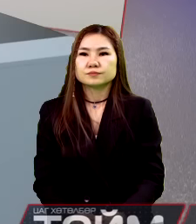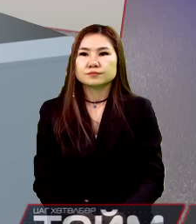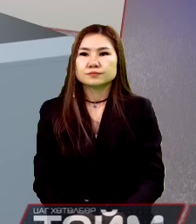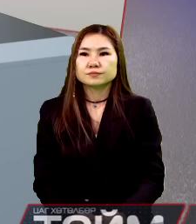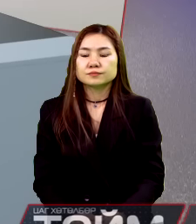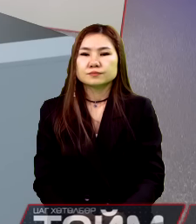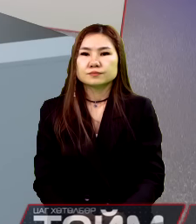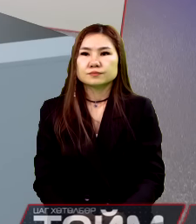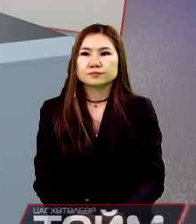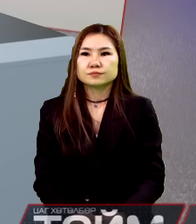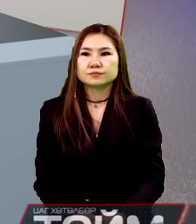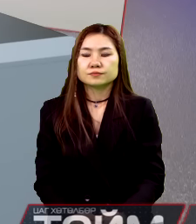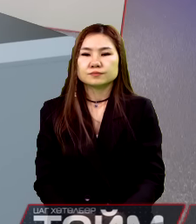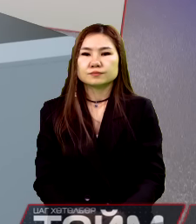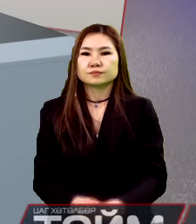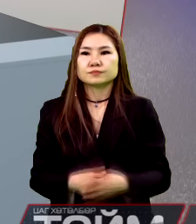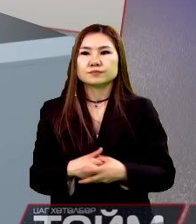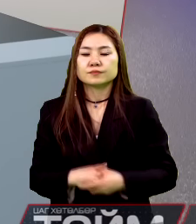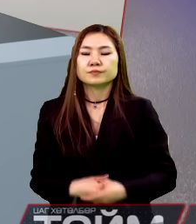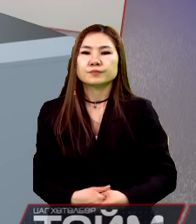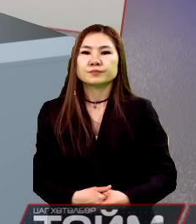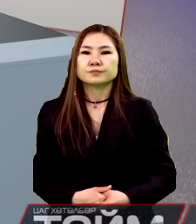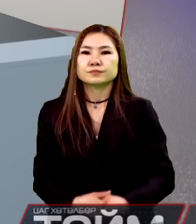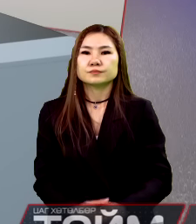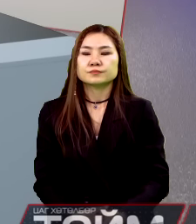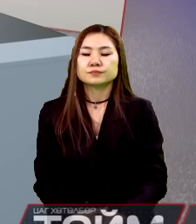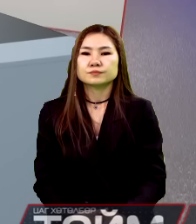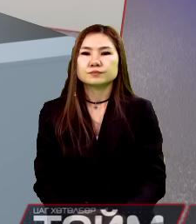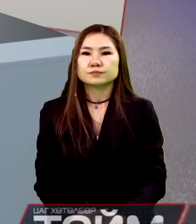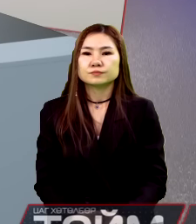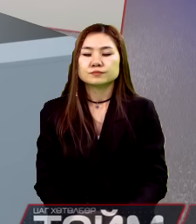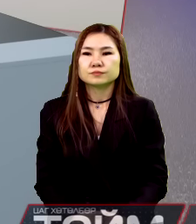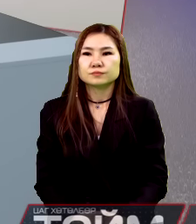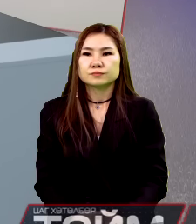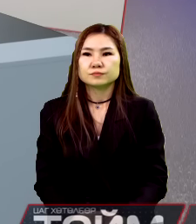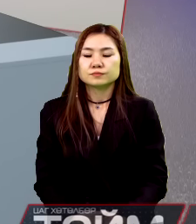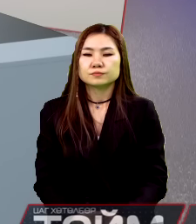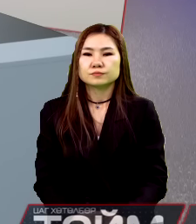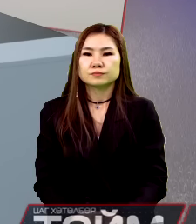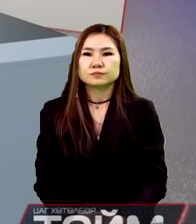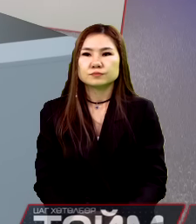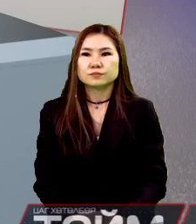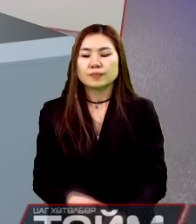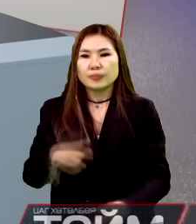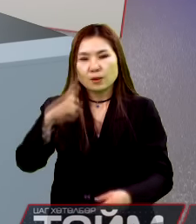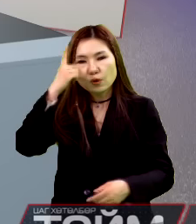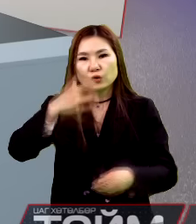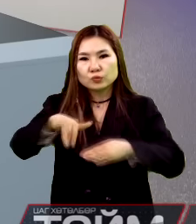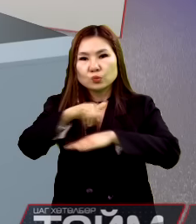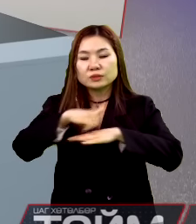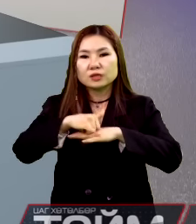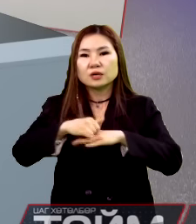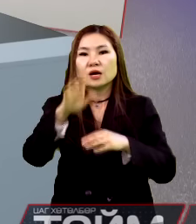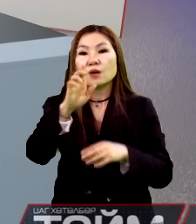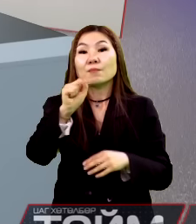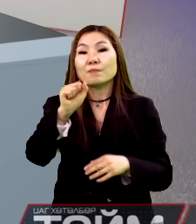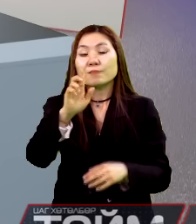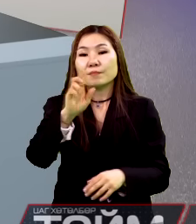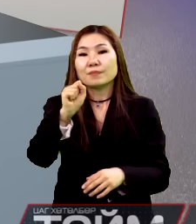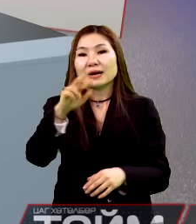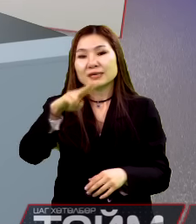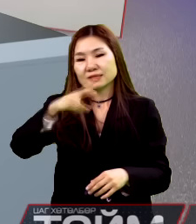За яг үгүй энэ дээр бол ингээд одоо та бүхэн хоёр бол янз бүрийн нэг тайлбар хийлээд илүү үз. А гэхдээ бол Монгол Улс баялагын сангийн